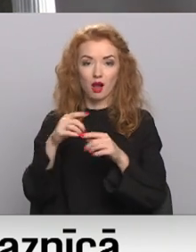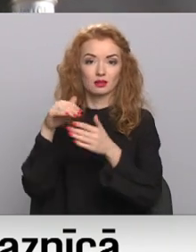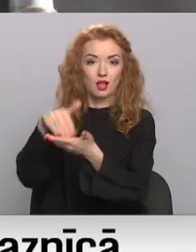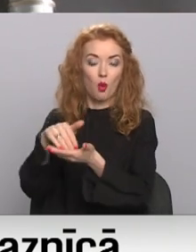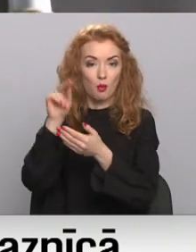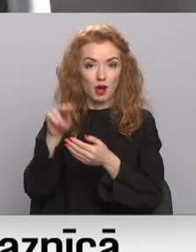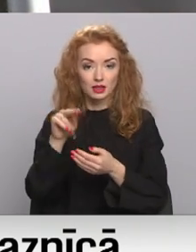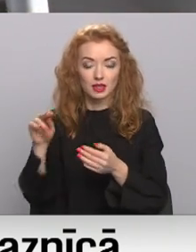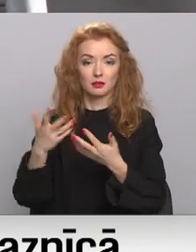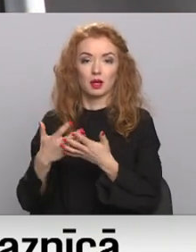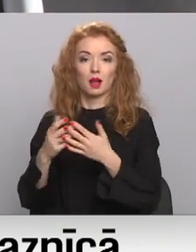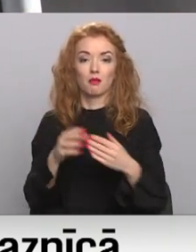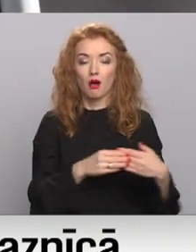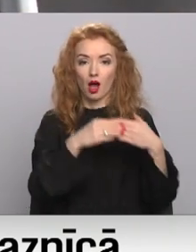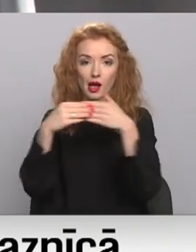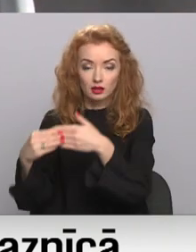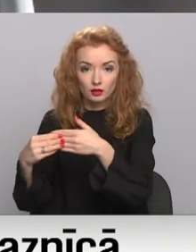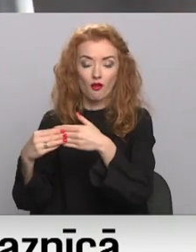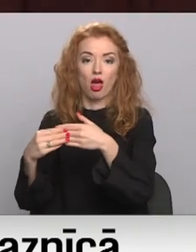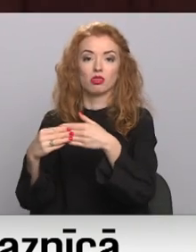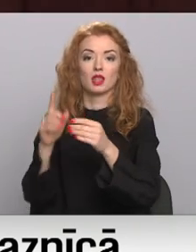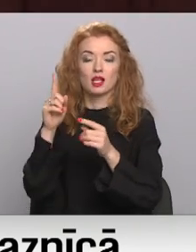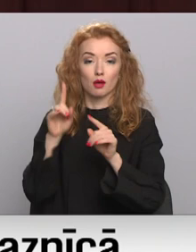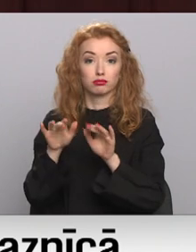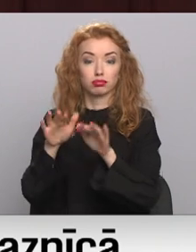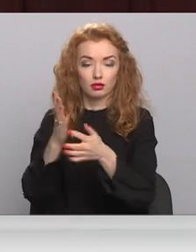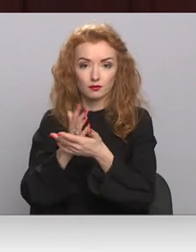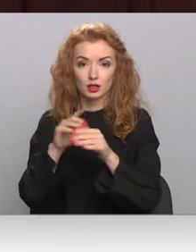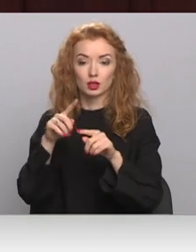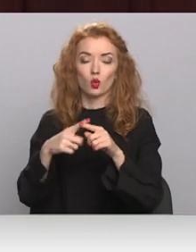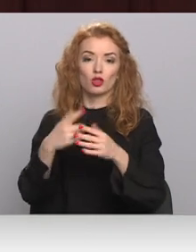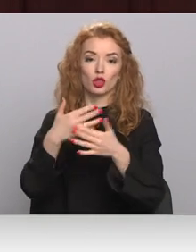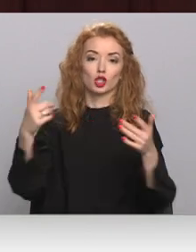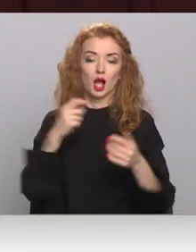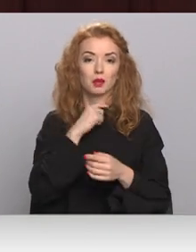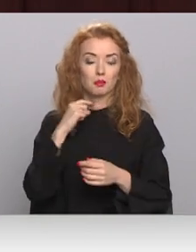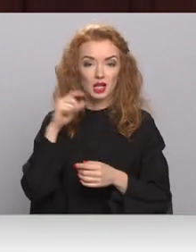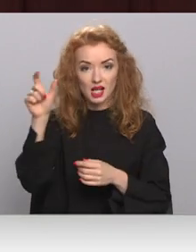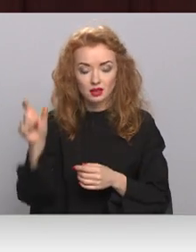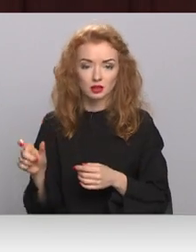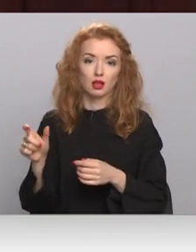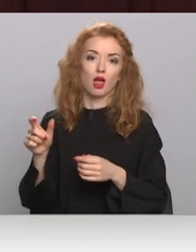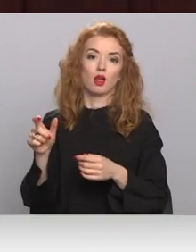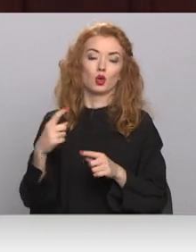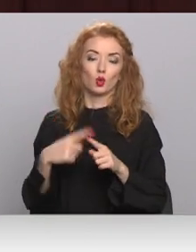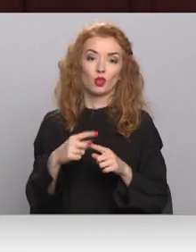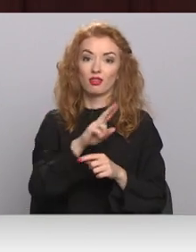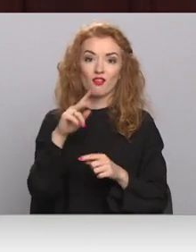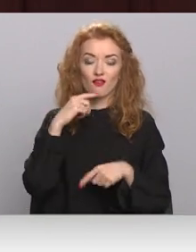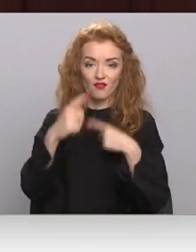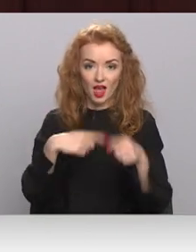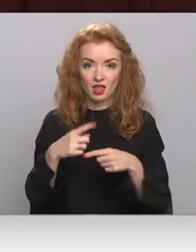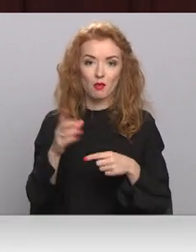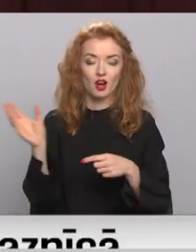tur aizved tikai uz rituālu veikšanas laiku. Un arī priesteri dažādi vai mācītāji un nevienmēr